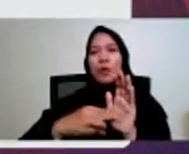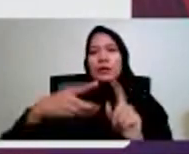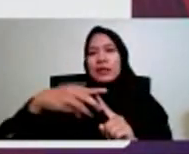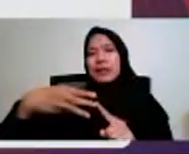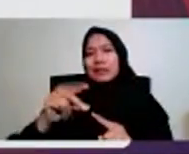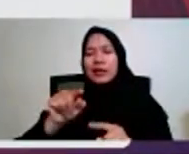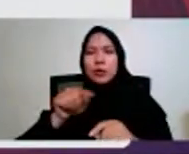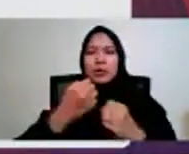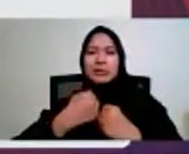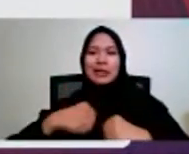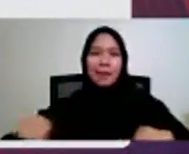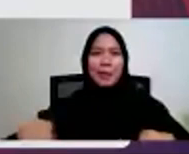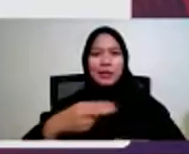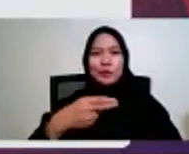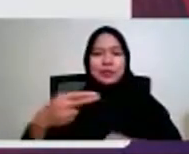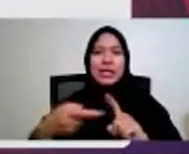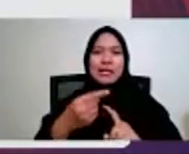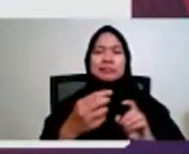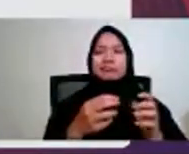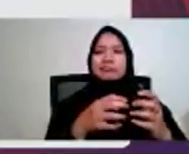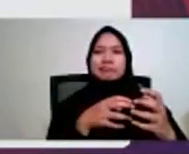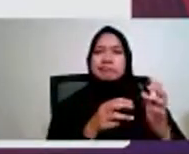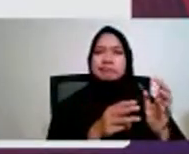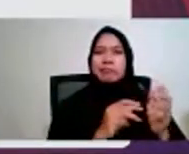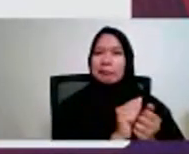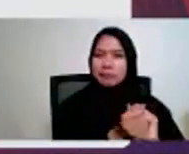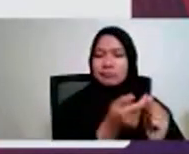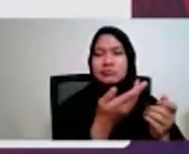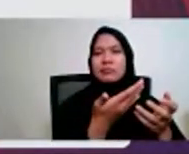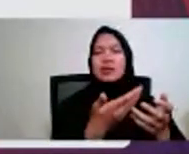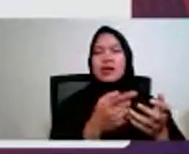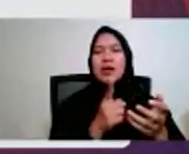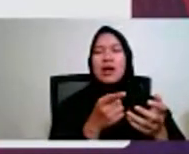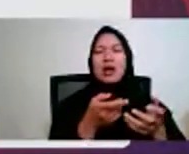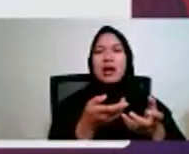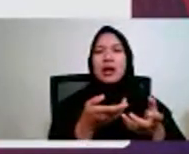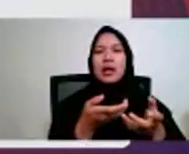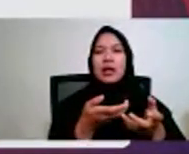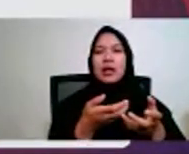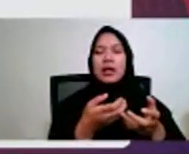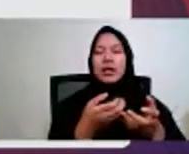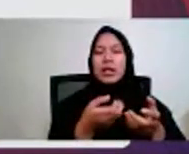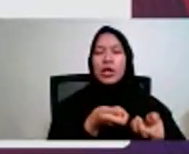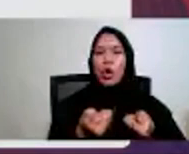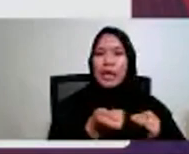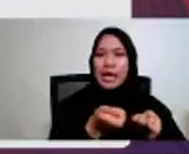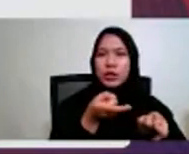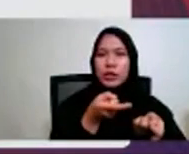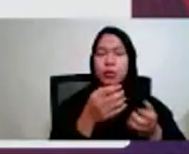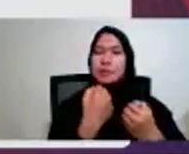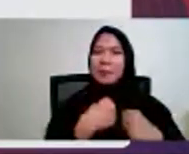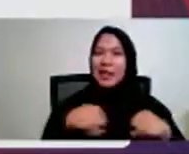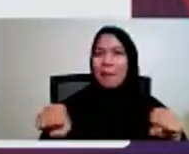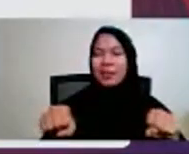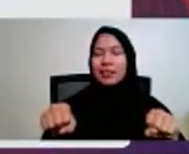krisis ya ulangi lagi Arabnya kau tidak si fiskal dan moneter di Indonesia adalah penyelamat